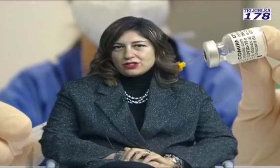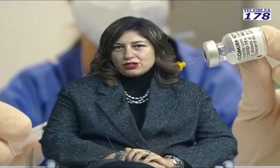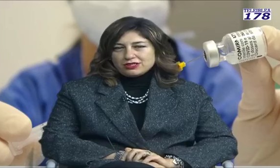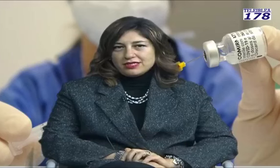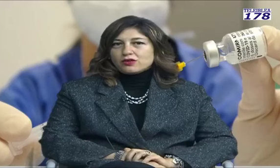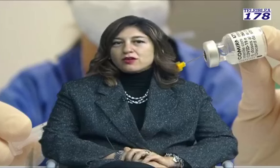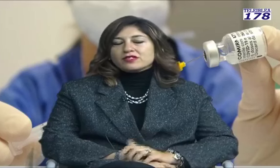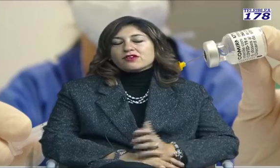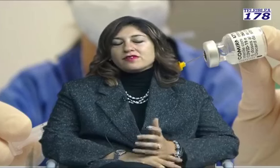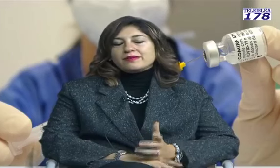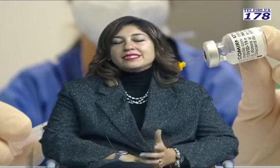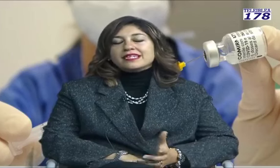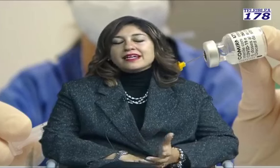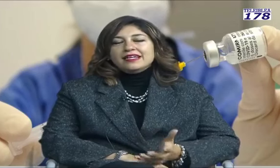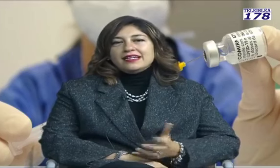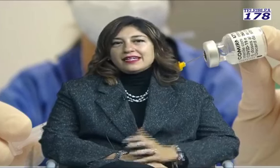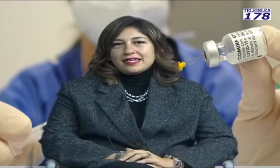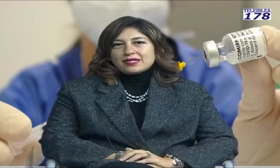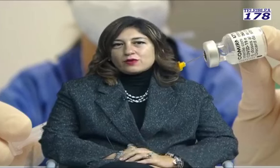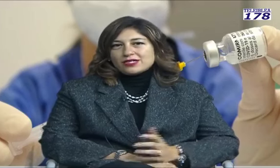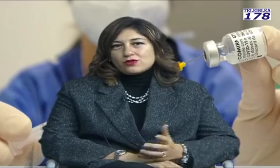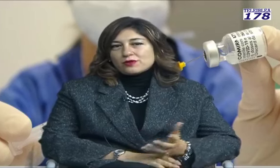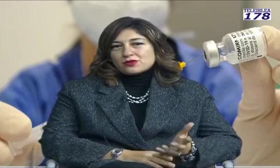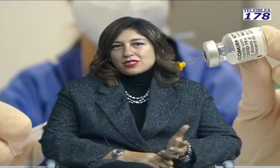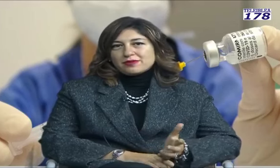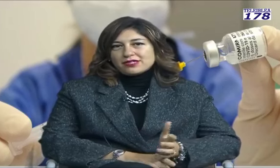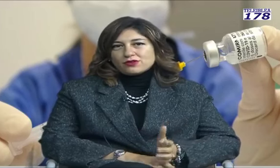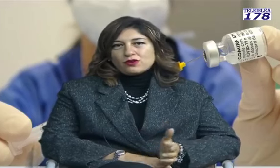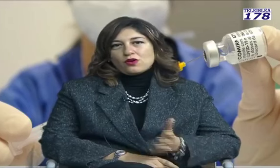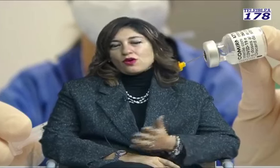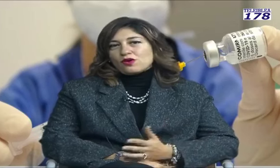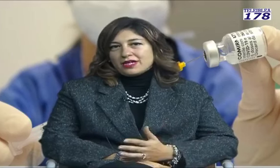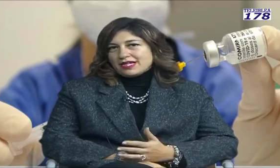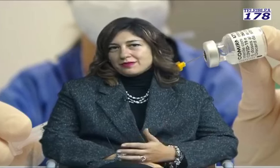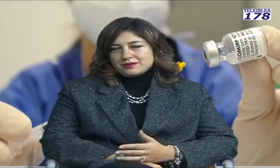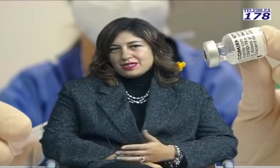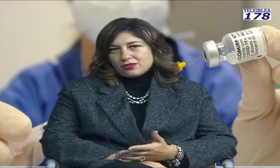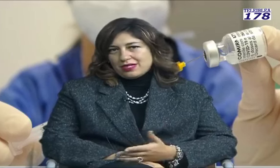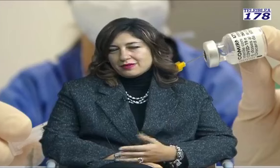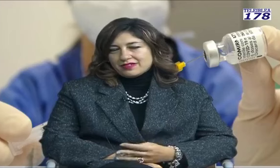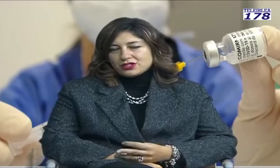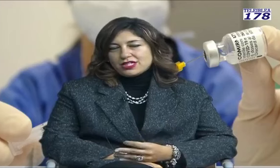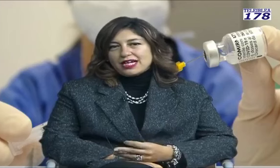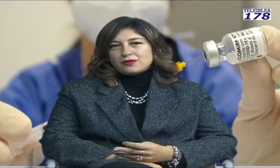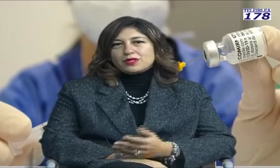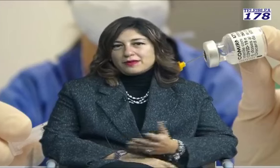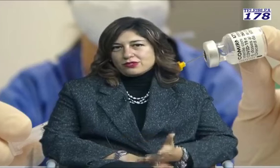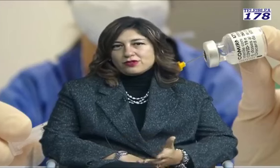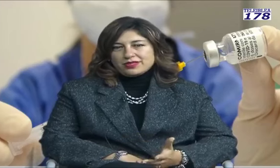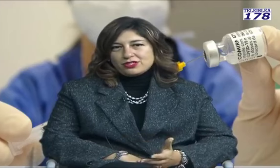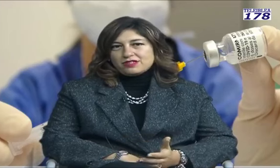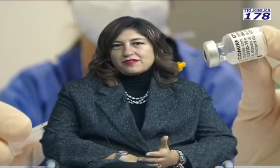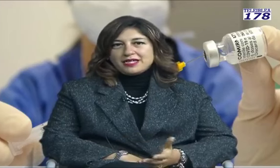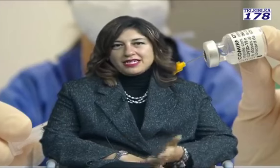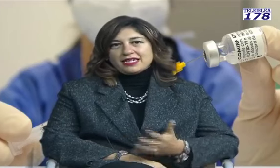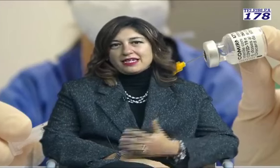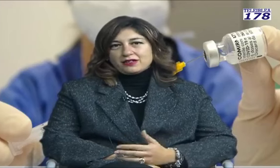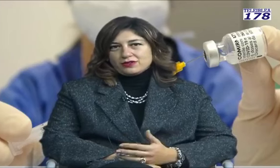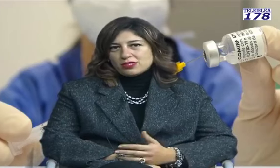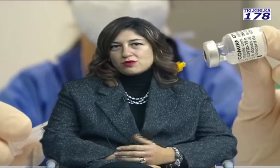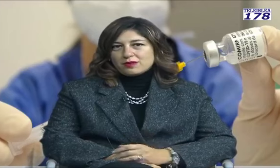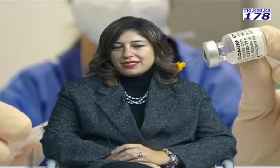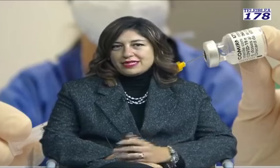che il vaccino anti-Covid. Ovviamente questo è possibile solo o presso l'hub vaccinale oppure presso i medici di famiglia,